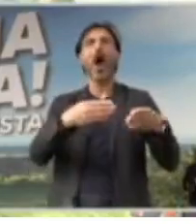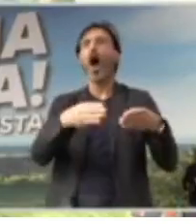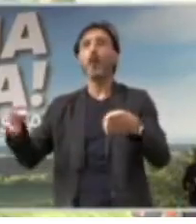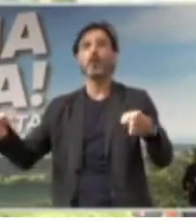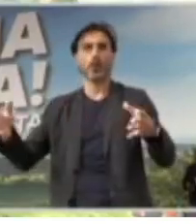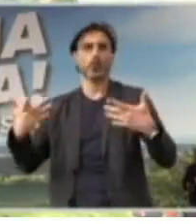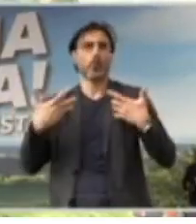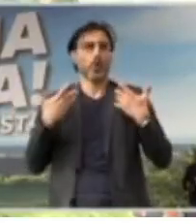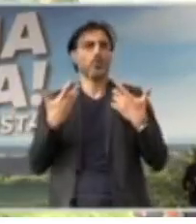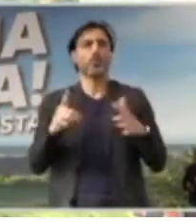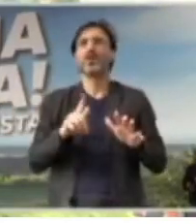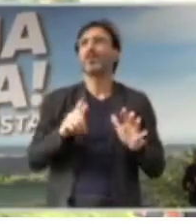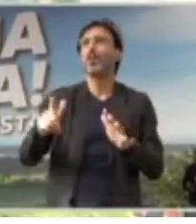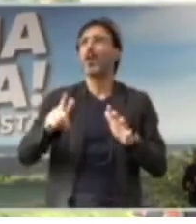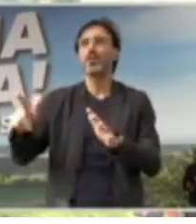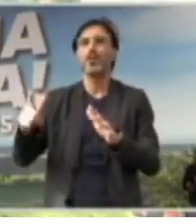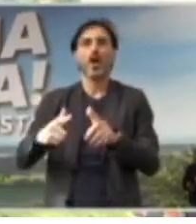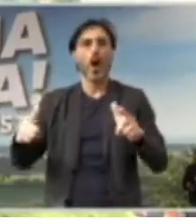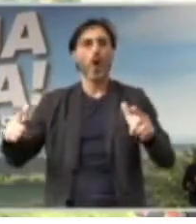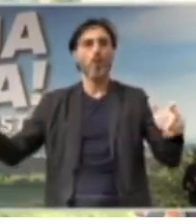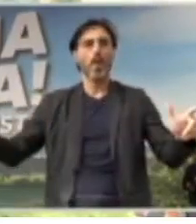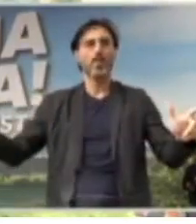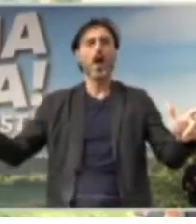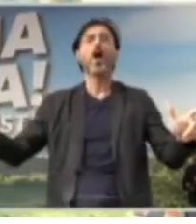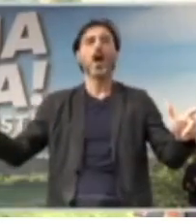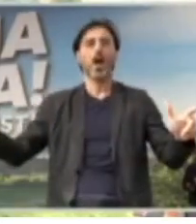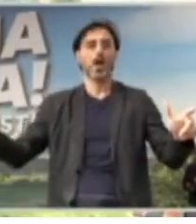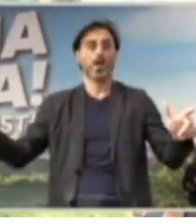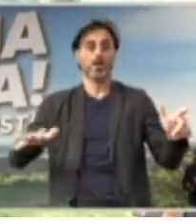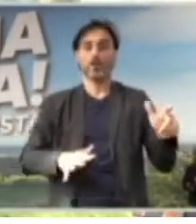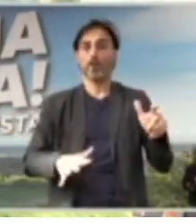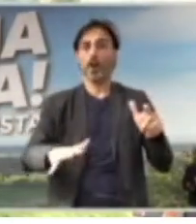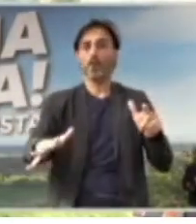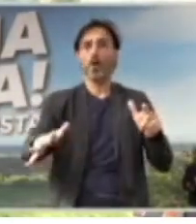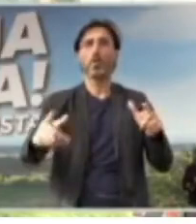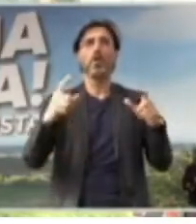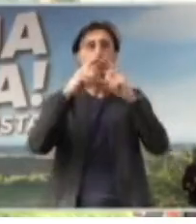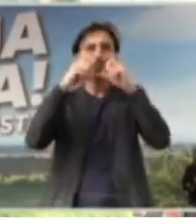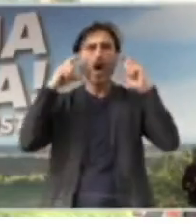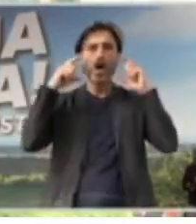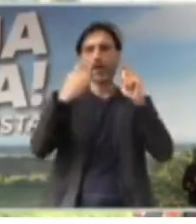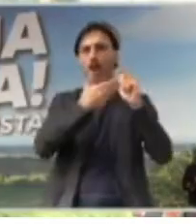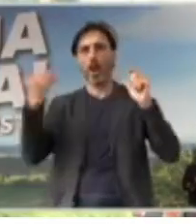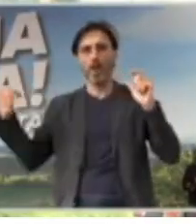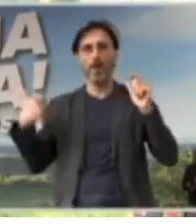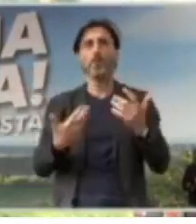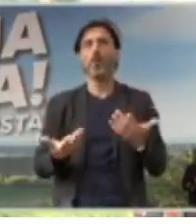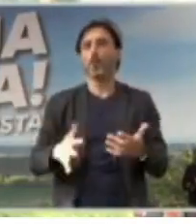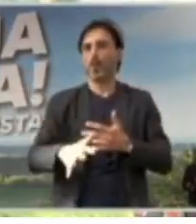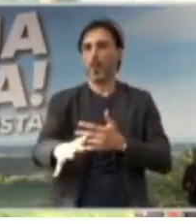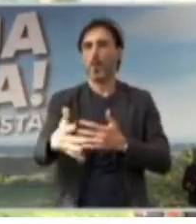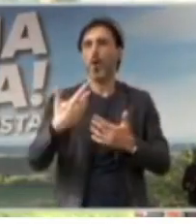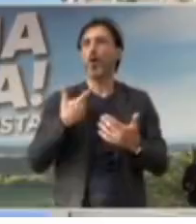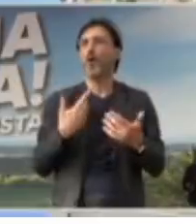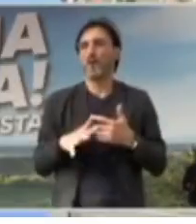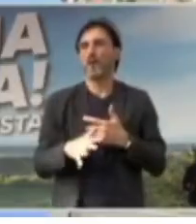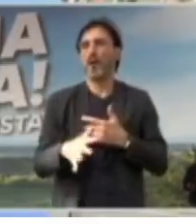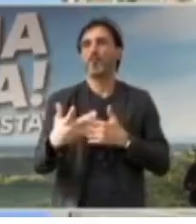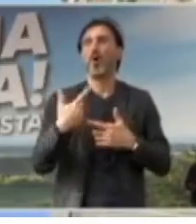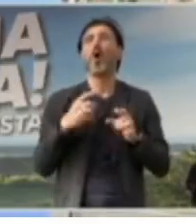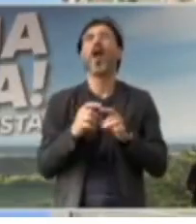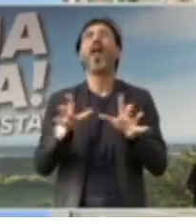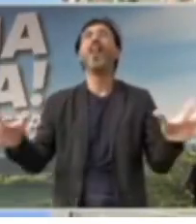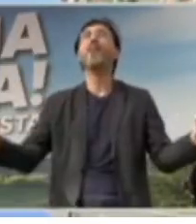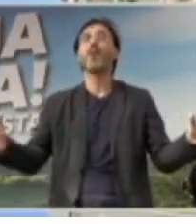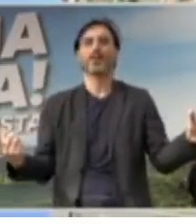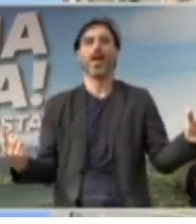sono settimana dopo settimana, presto toglieremo le mascherine, presto potremo ritrovare quella libertà